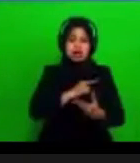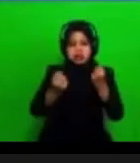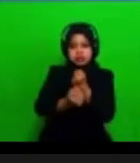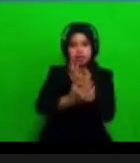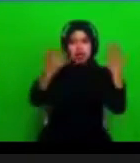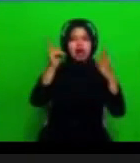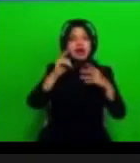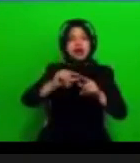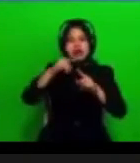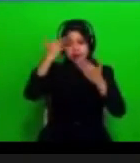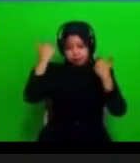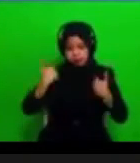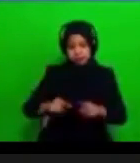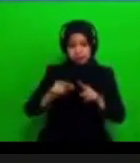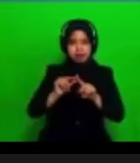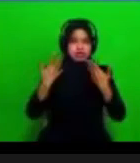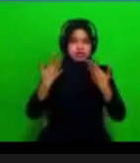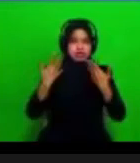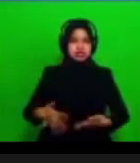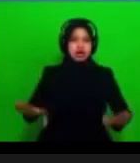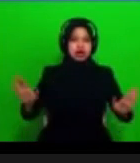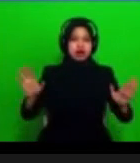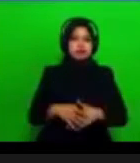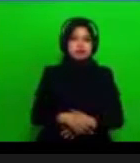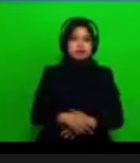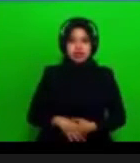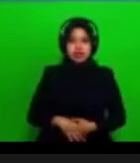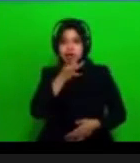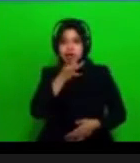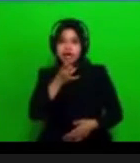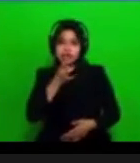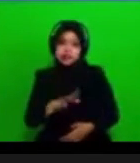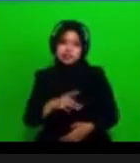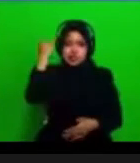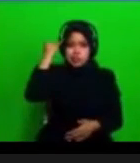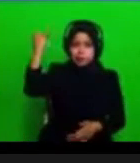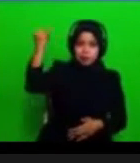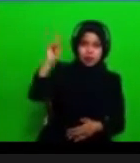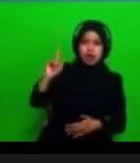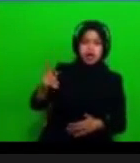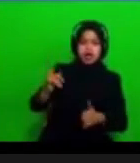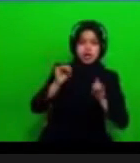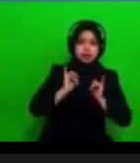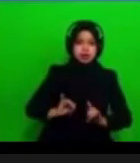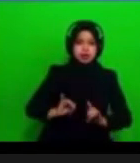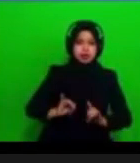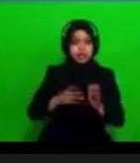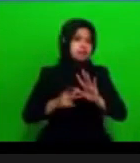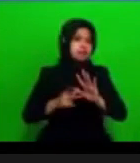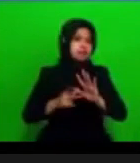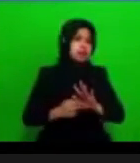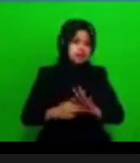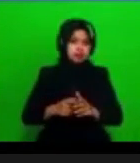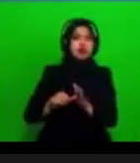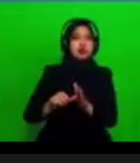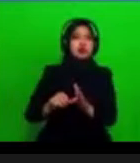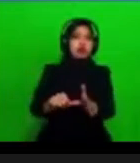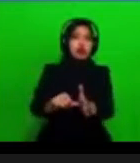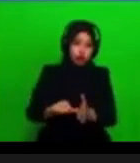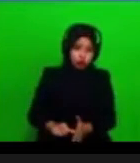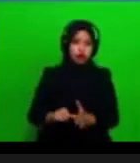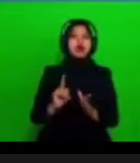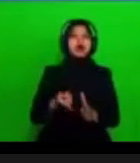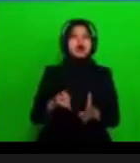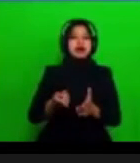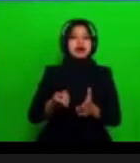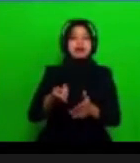melalui terciptanya pelajar Pancasila yang benar-benar kritis, kreatif, mandiri, beriman, bertakwa, berdaulat, Tuhan Yang Maha Esa, berakhlak mulia, bergotong royong,